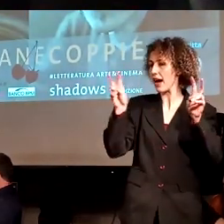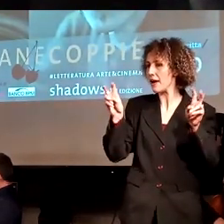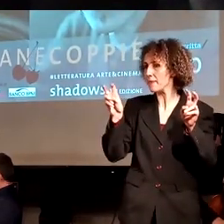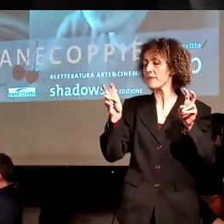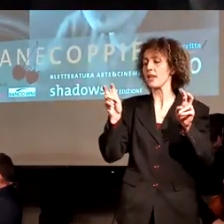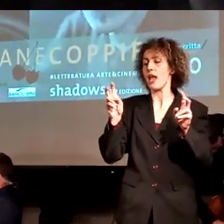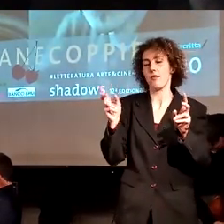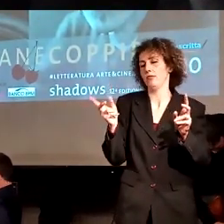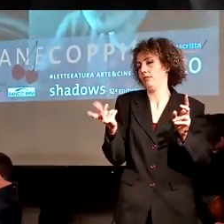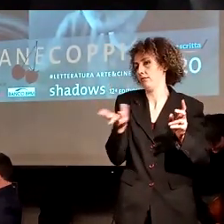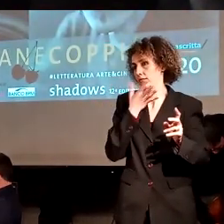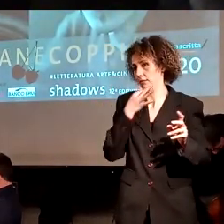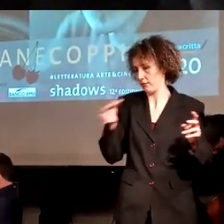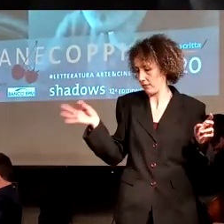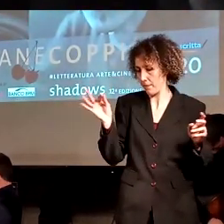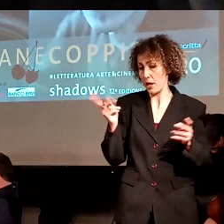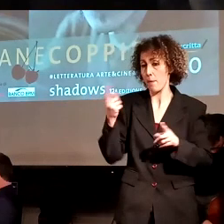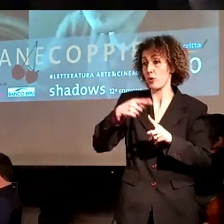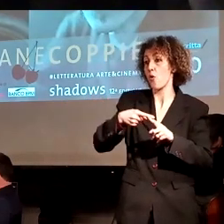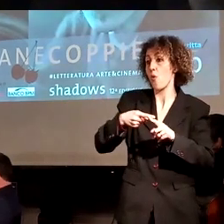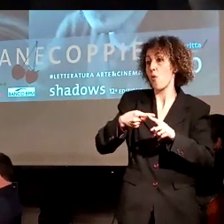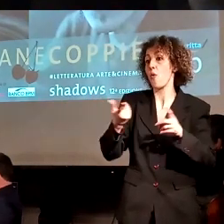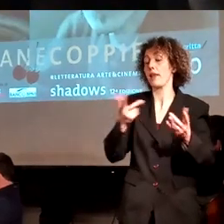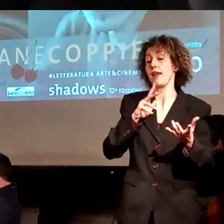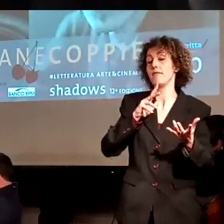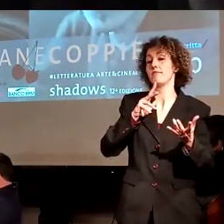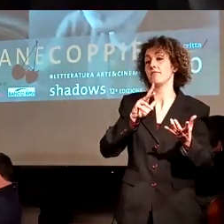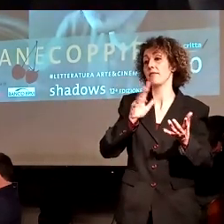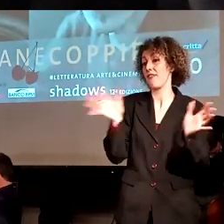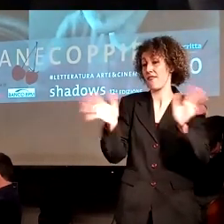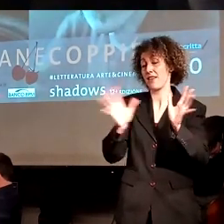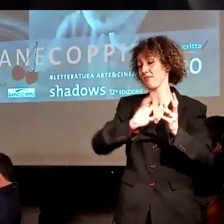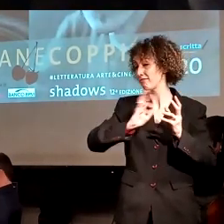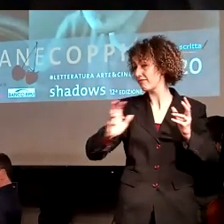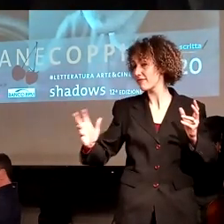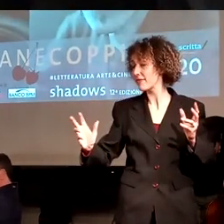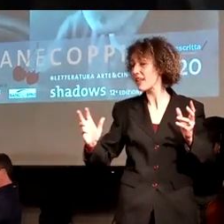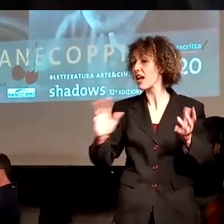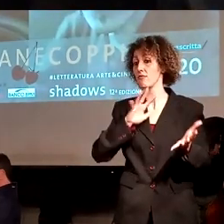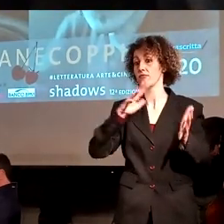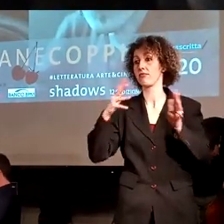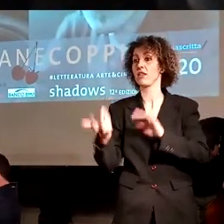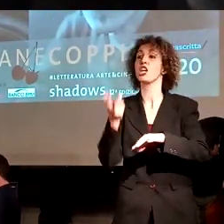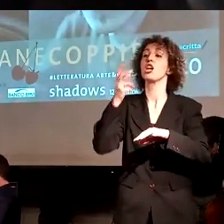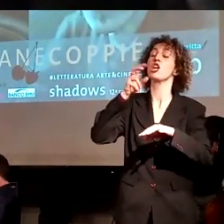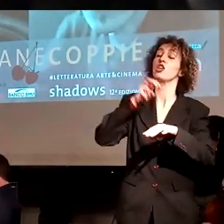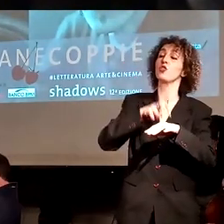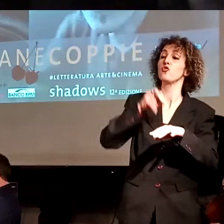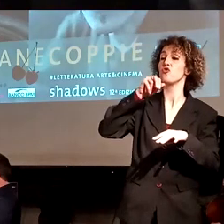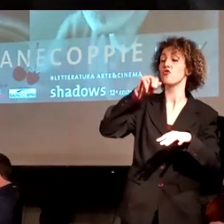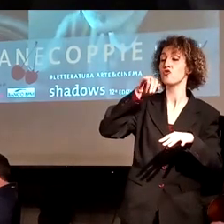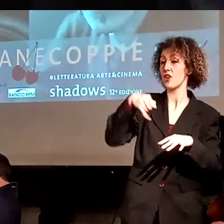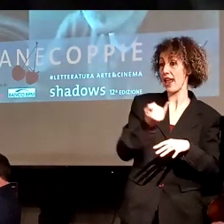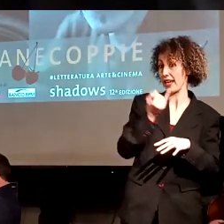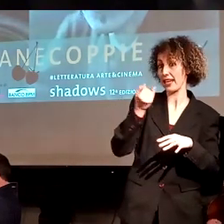straordinario e le varie versioni della trasformazione di jekyll in hyde e anche il quartetto cetra alla fine per non